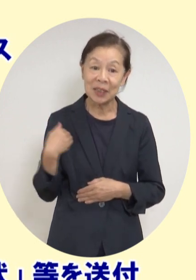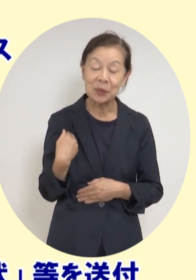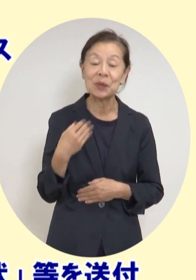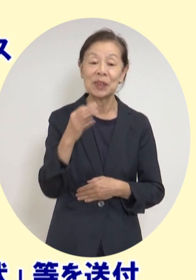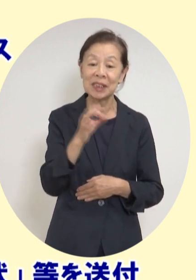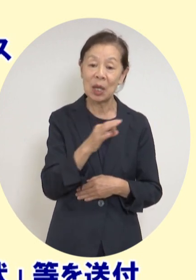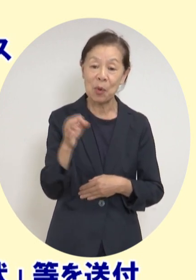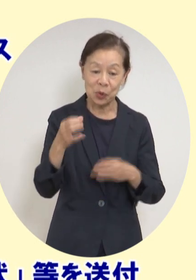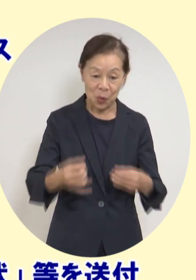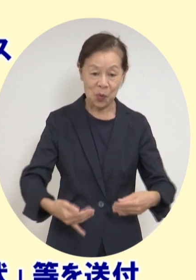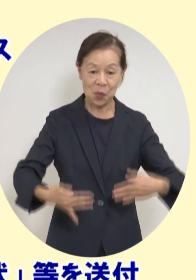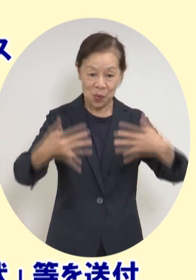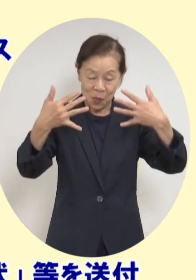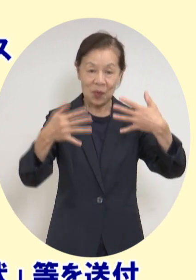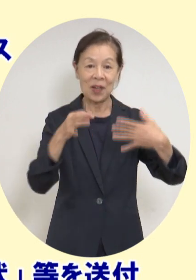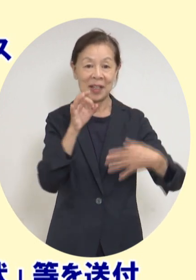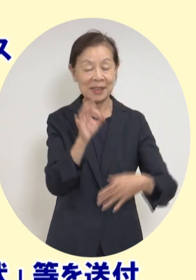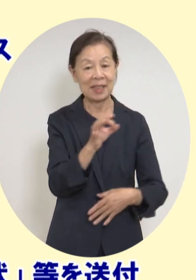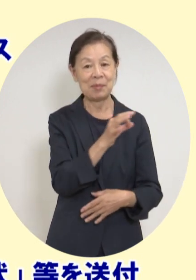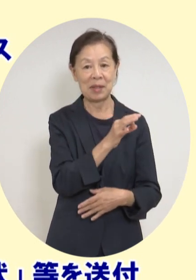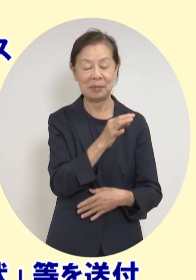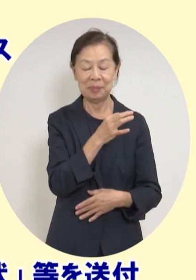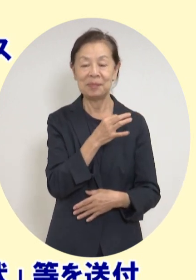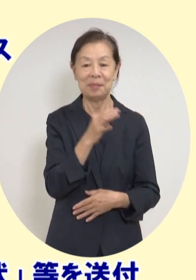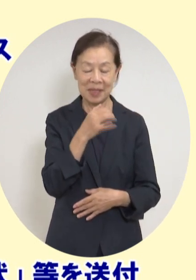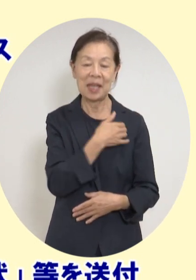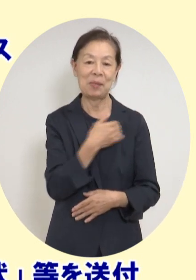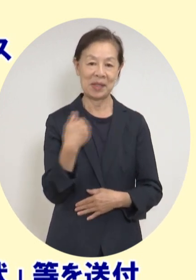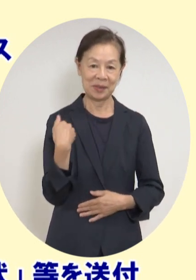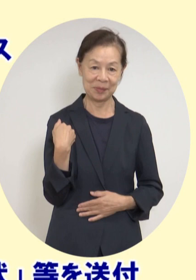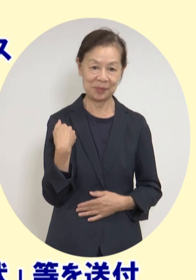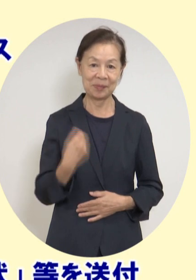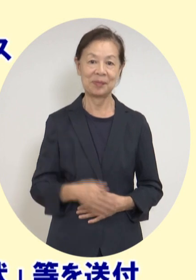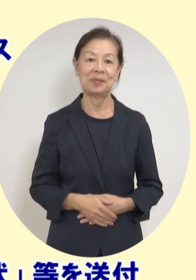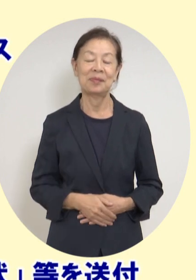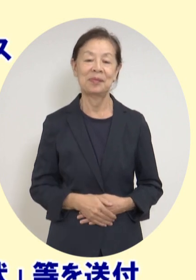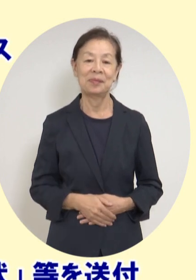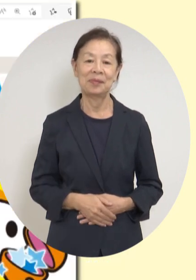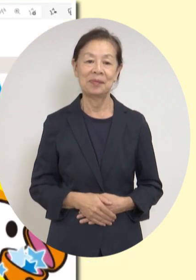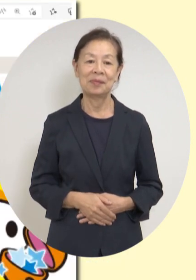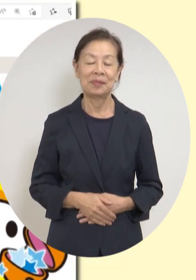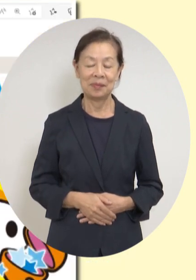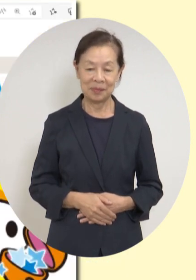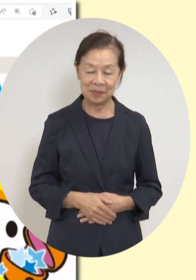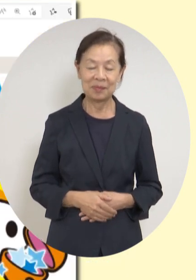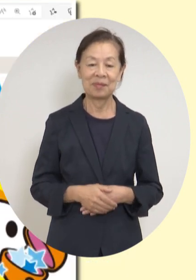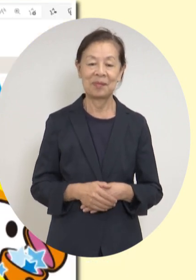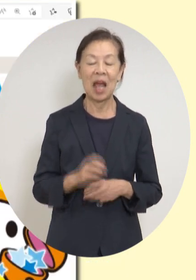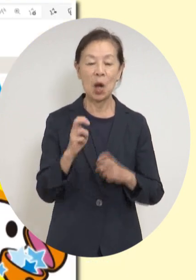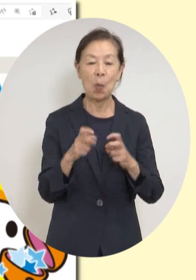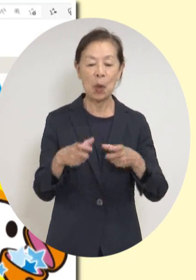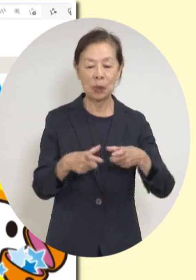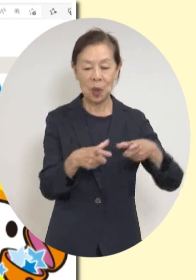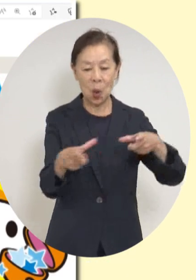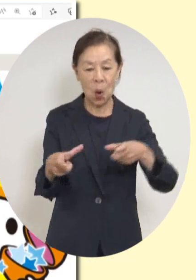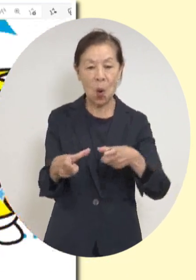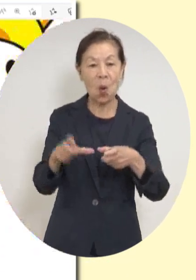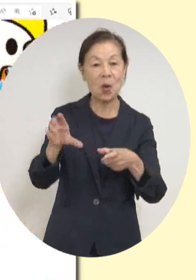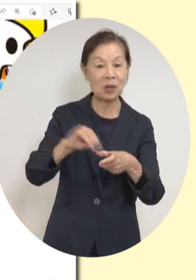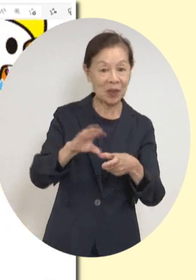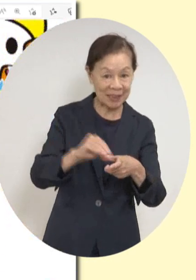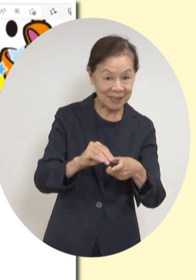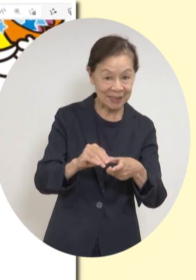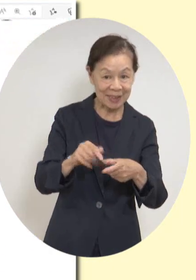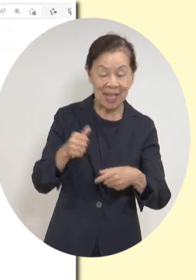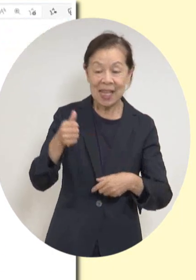されたページを閲覧できるようになります。なお、購入できるのはロボット掃除機や電子